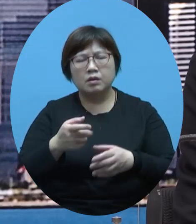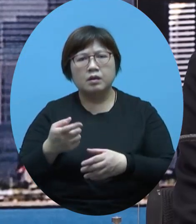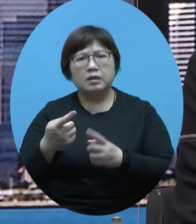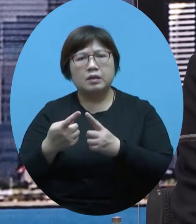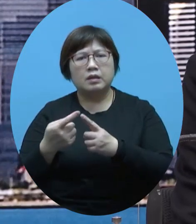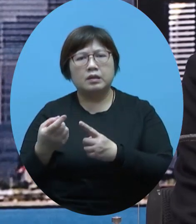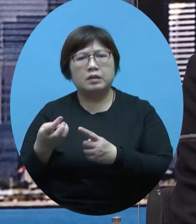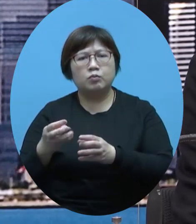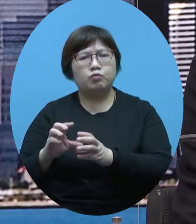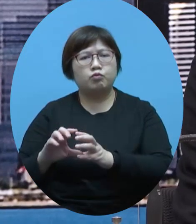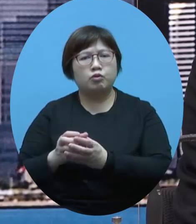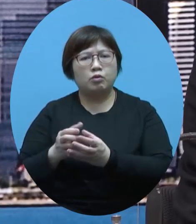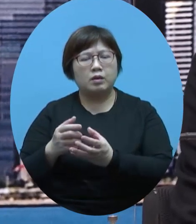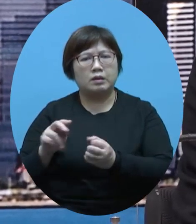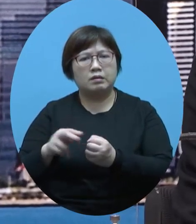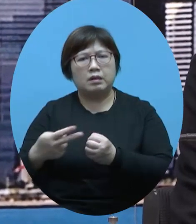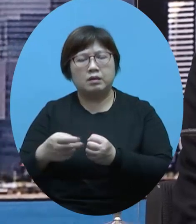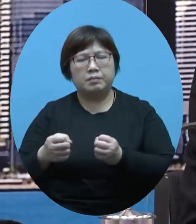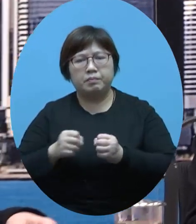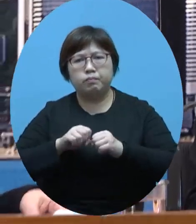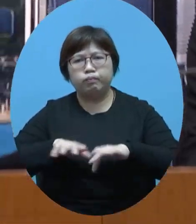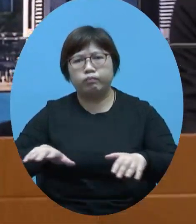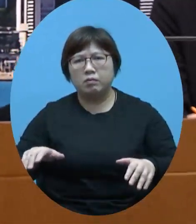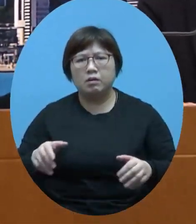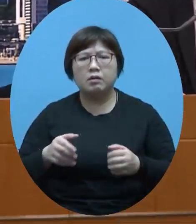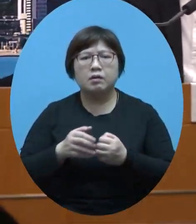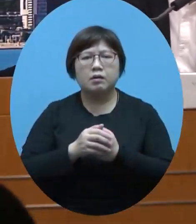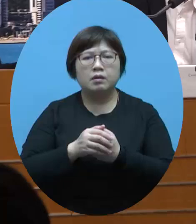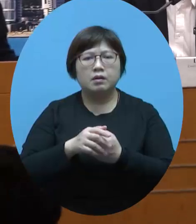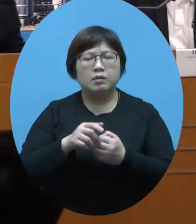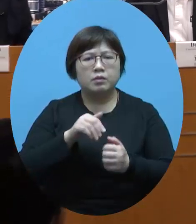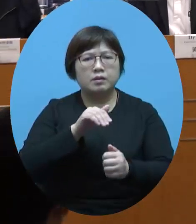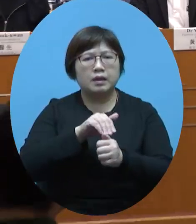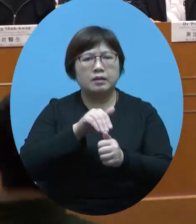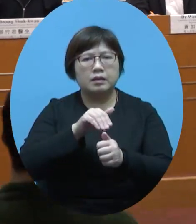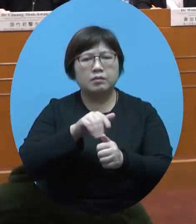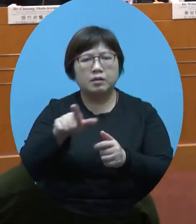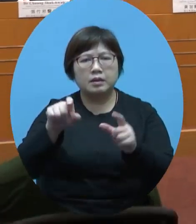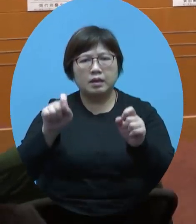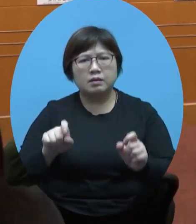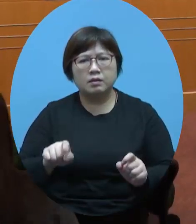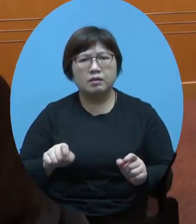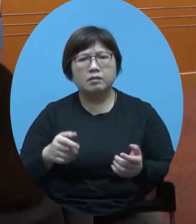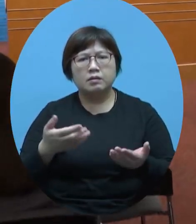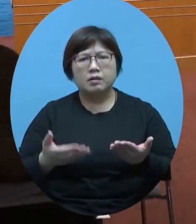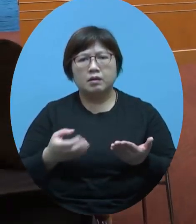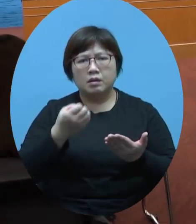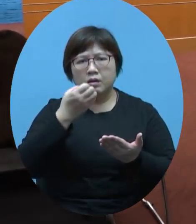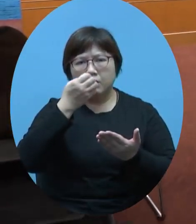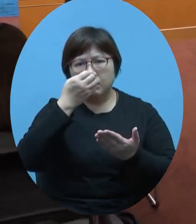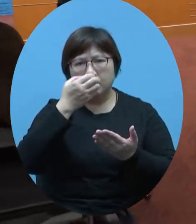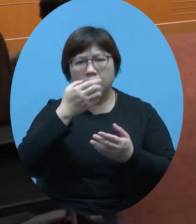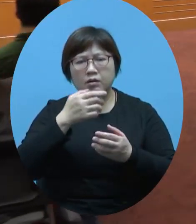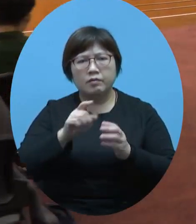波嘅群組爆發感染啦？會怎樣去提醒和跟我們解釋一下現在港府一些現行